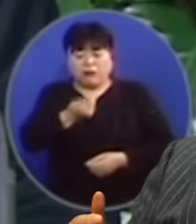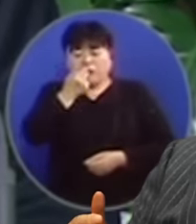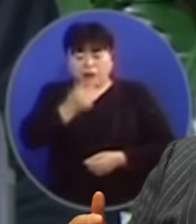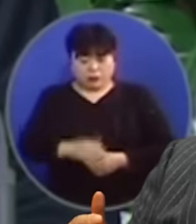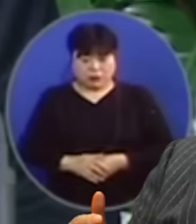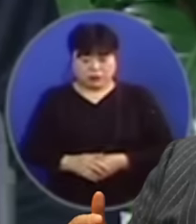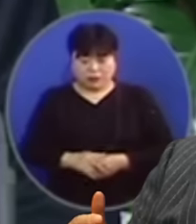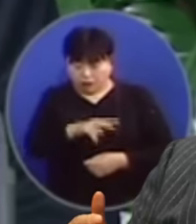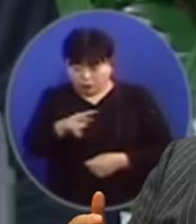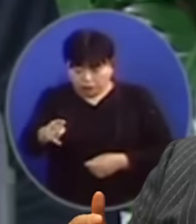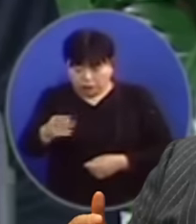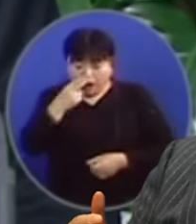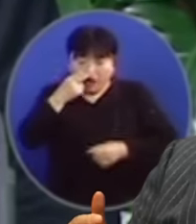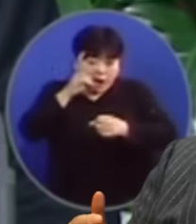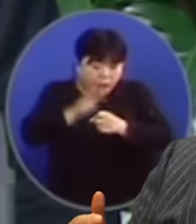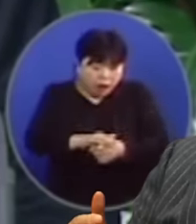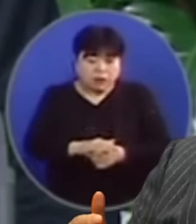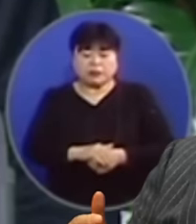사람이 정말 죽겠더라고요.